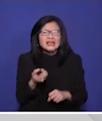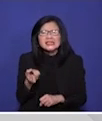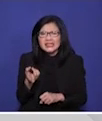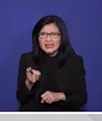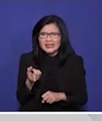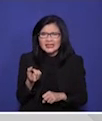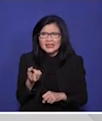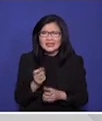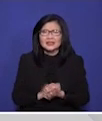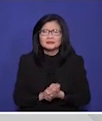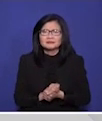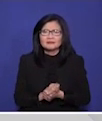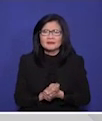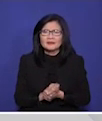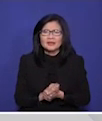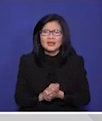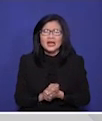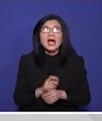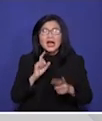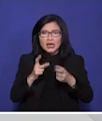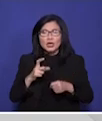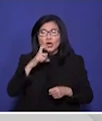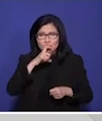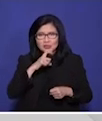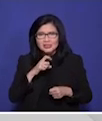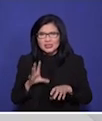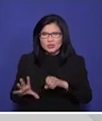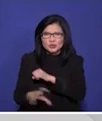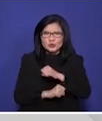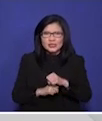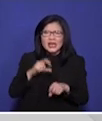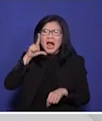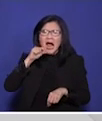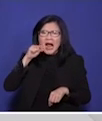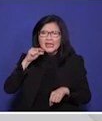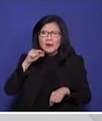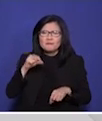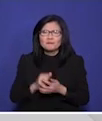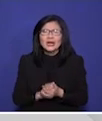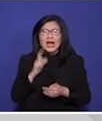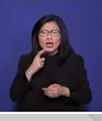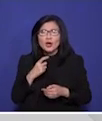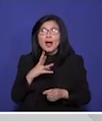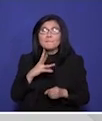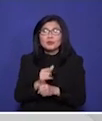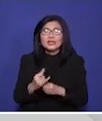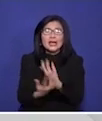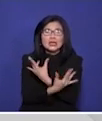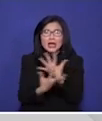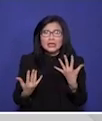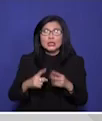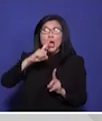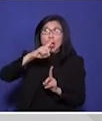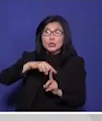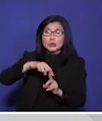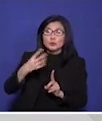begini kalau curi ayam benar itu salah tapi kalau merugikan rakyat triliunan itu Saya kira